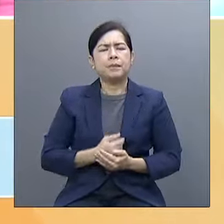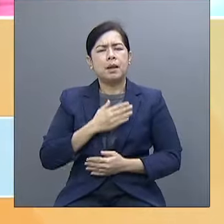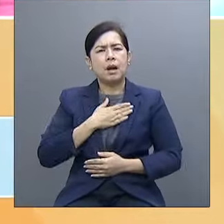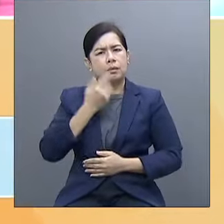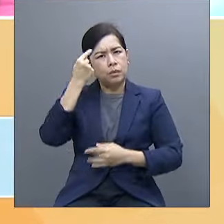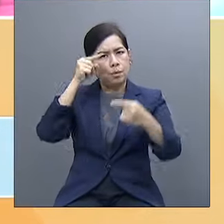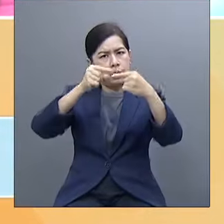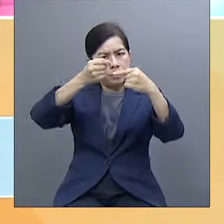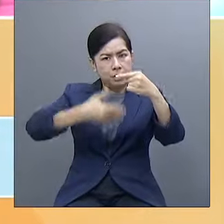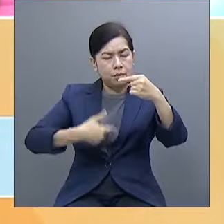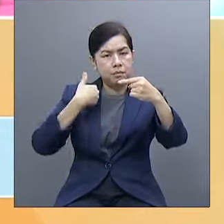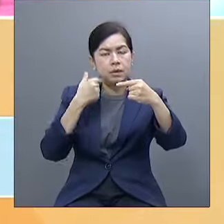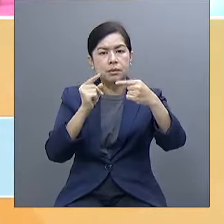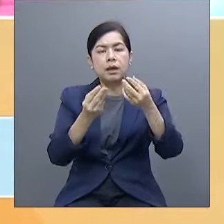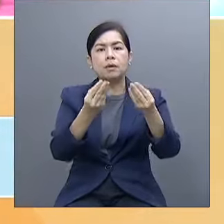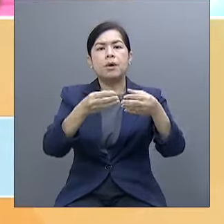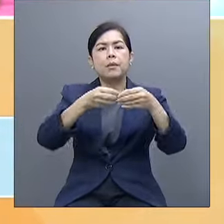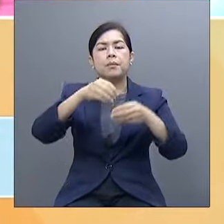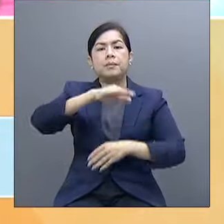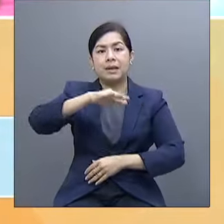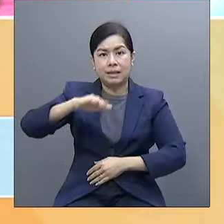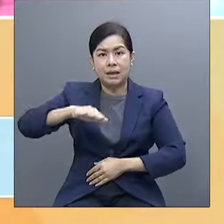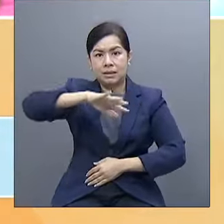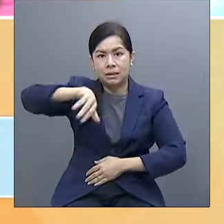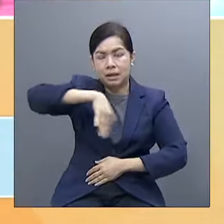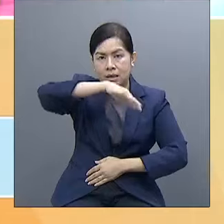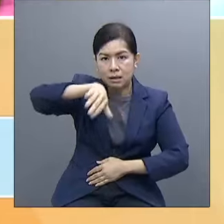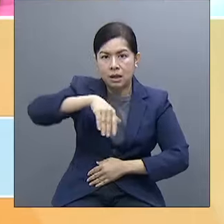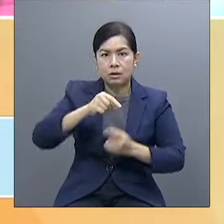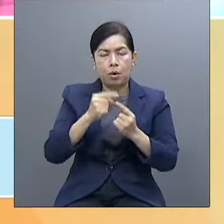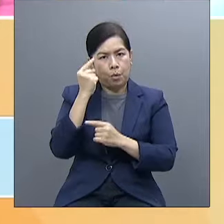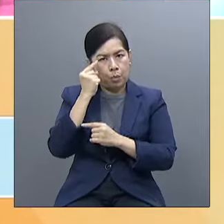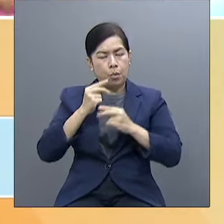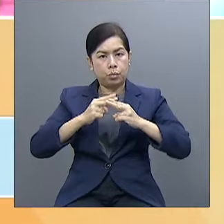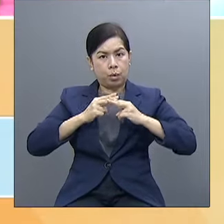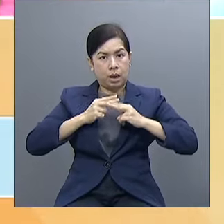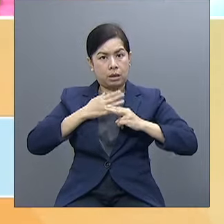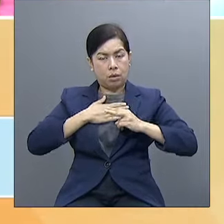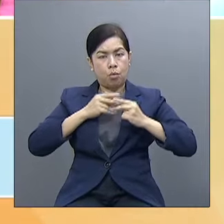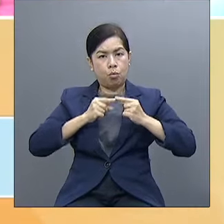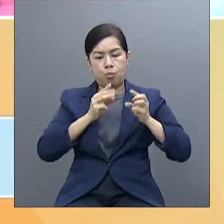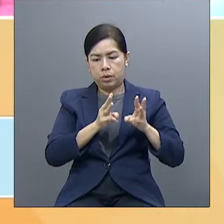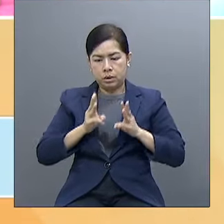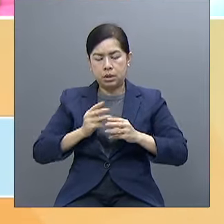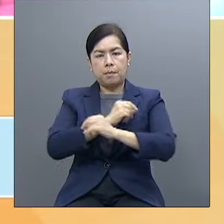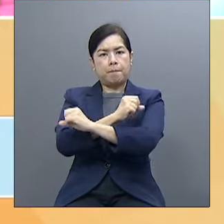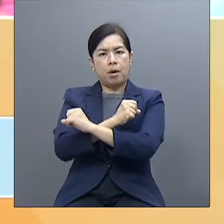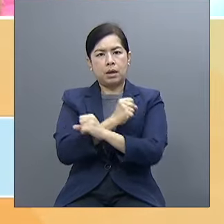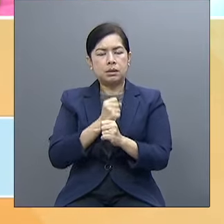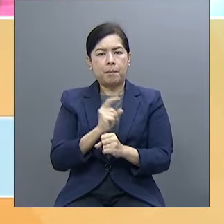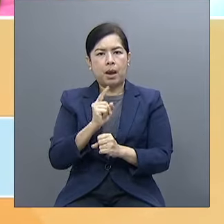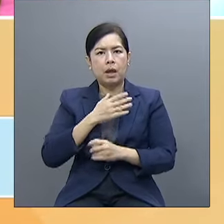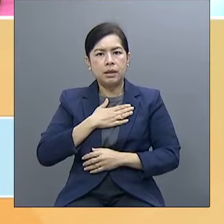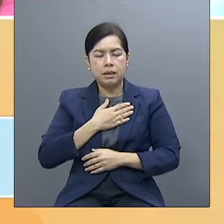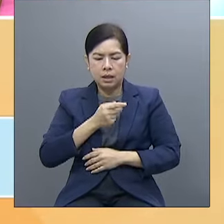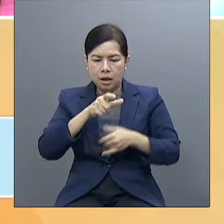ะคะ1ก็คือเด็กๆต้องรู้จักว่าจะป้องกันตัวเองยังไงเด็กๆจะรู้กฎจราจรได้ยังไงเพราะฉะนั้นกระบวน